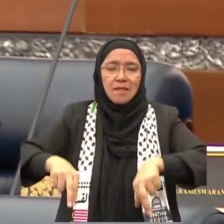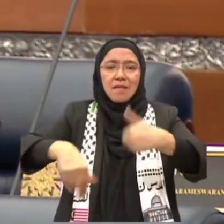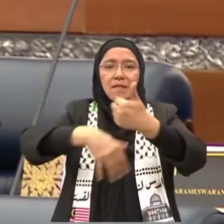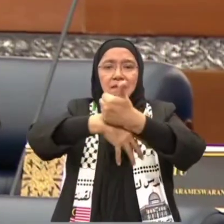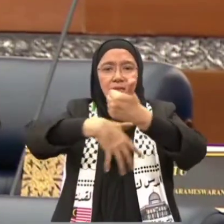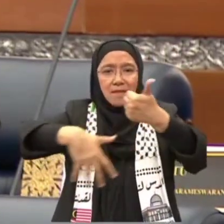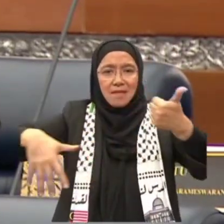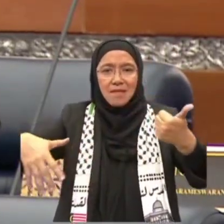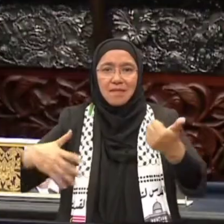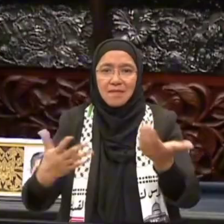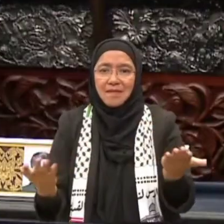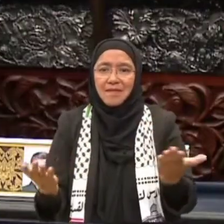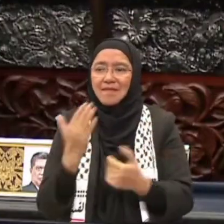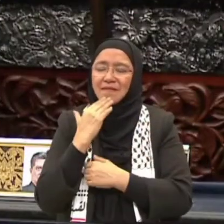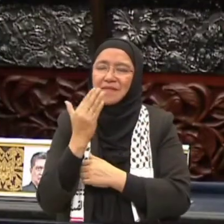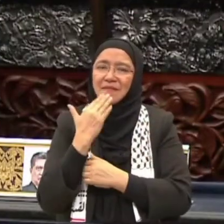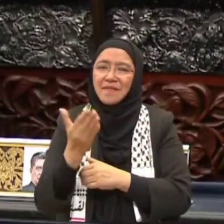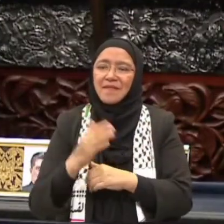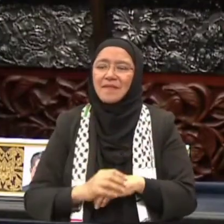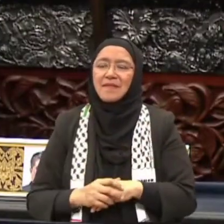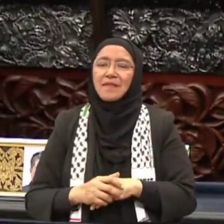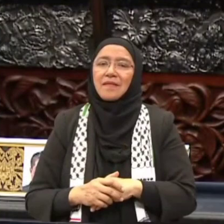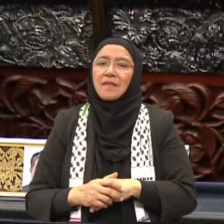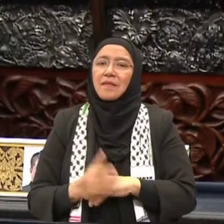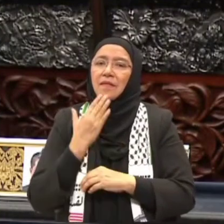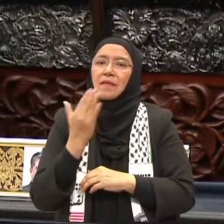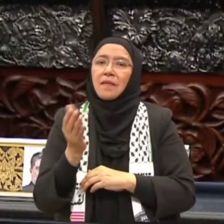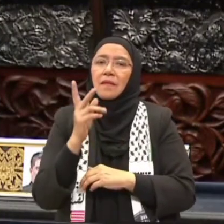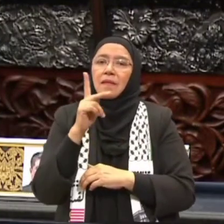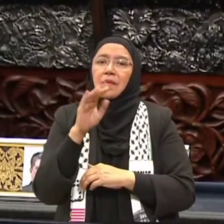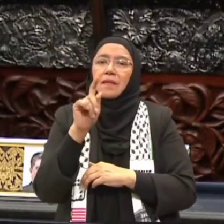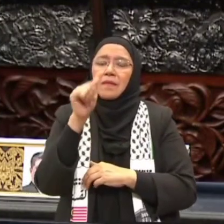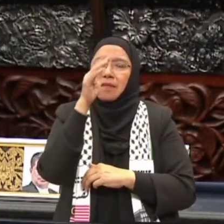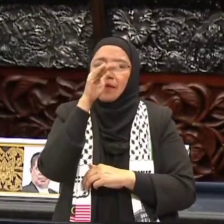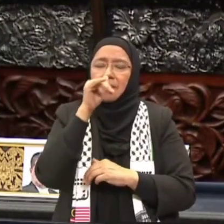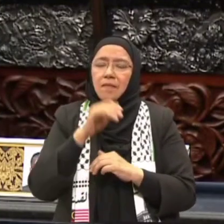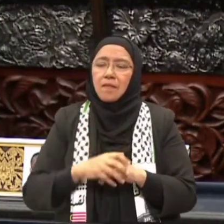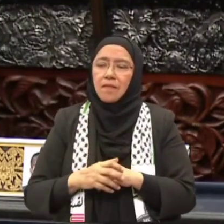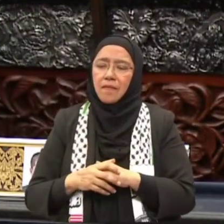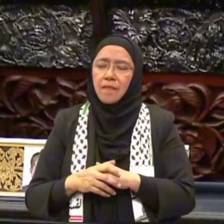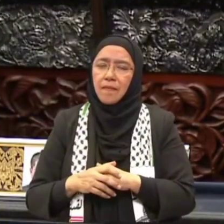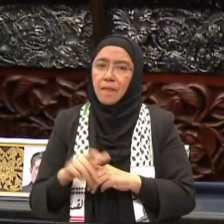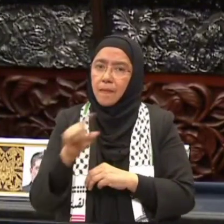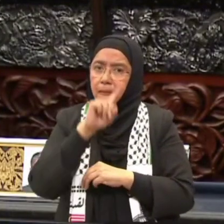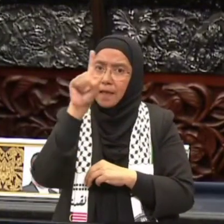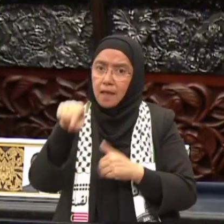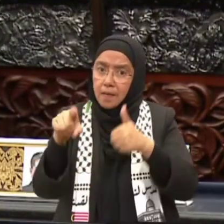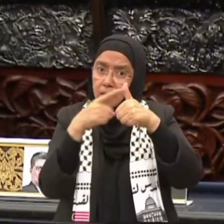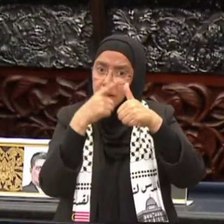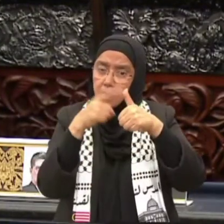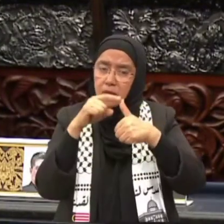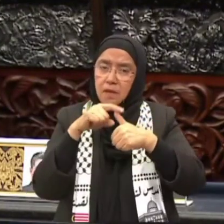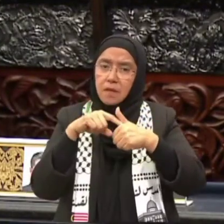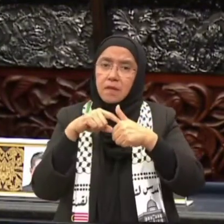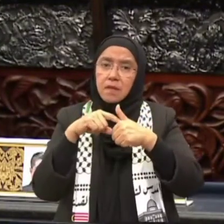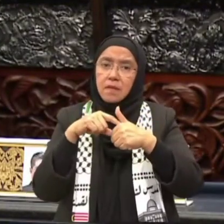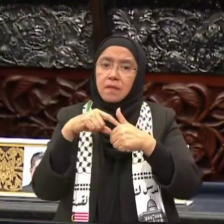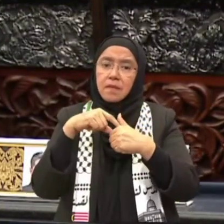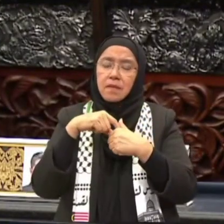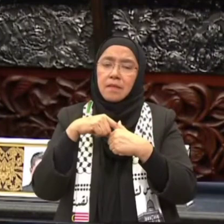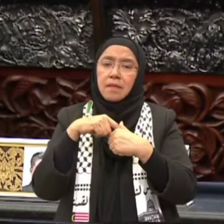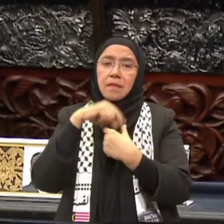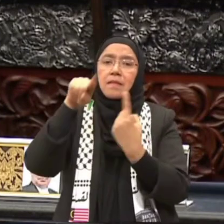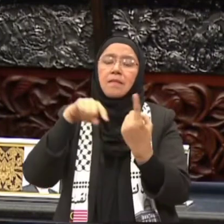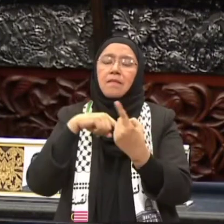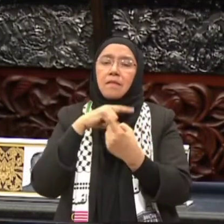Speaker. Yang Berhormat Menteri. Terima kasih Kota Melaka. Yang soalan yang pertama tentang garis masa dan